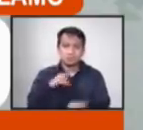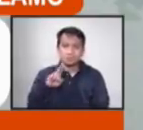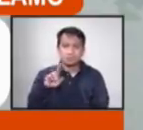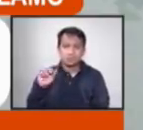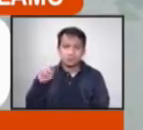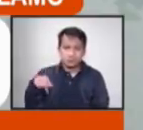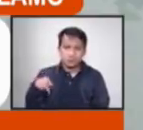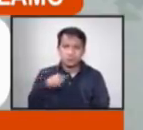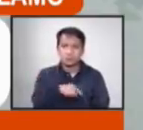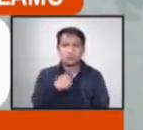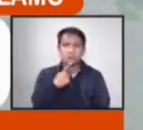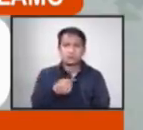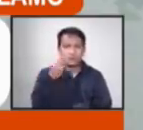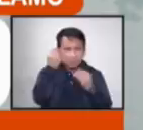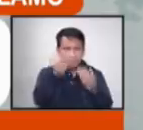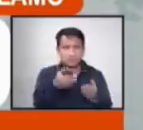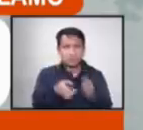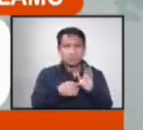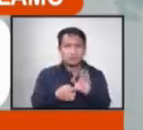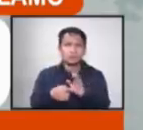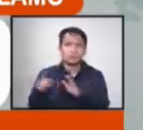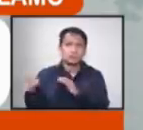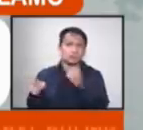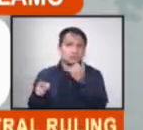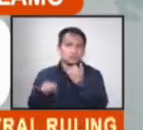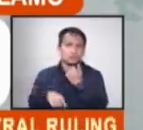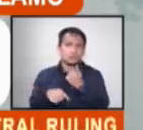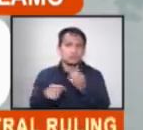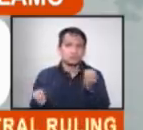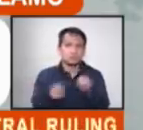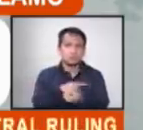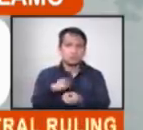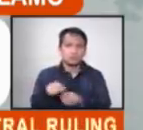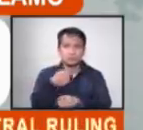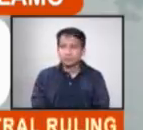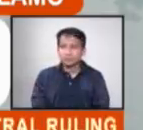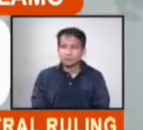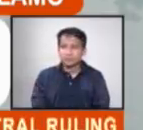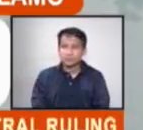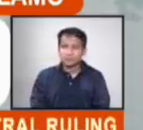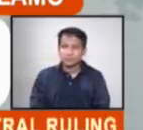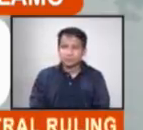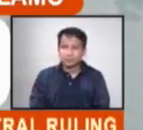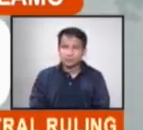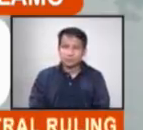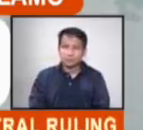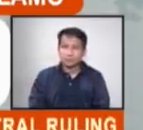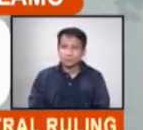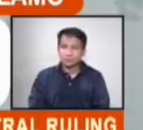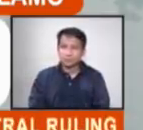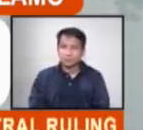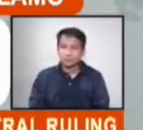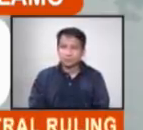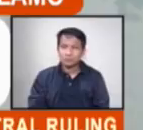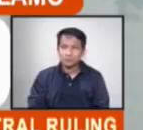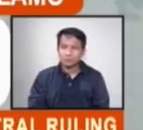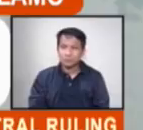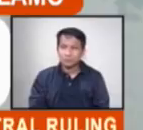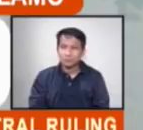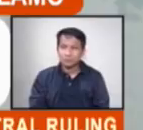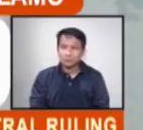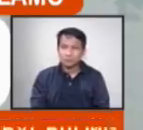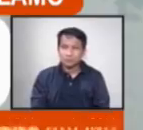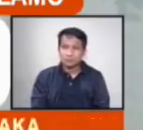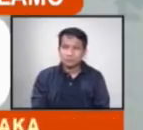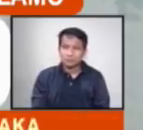UAAP at sasabihin namin yung mga kabulastugan mo para ikaw ay masibak bilang referee doon. Hindi po yata ang kaanoan niya, kakagipitan yata yung